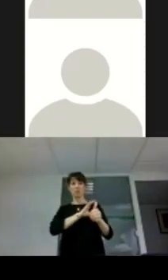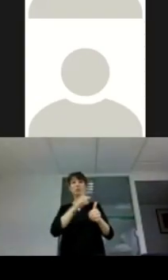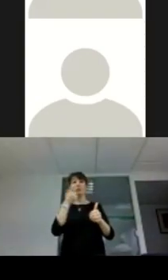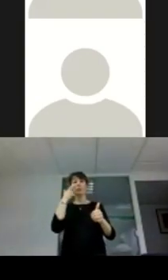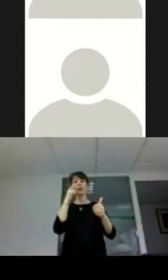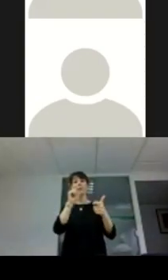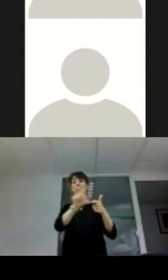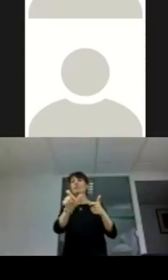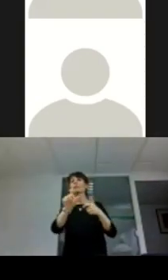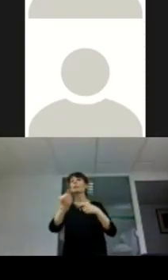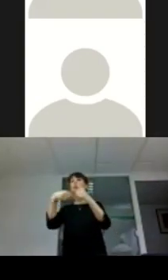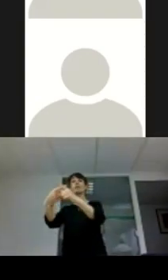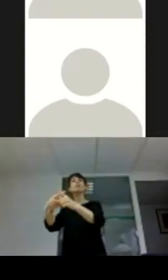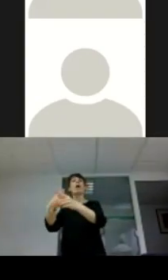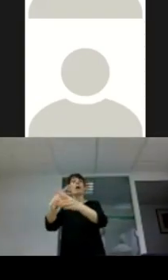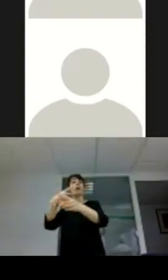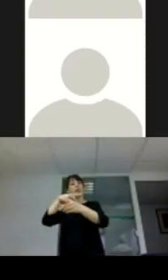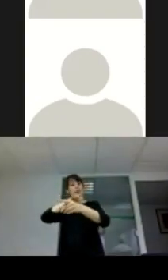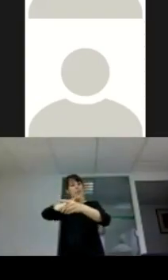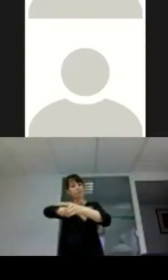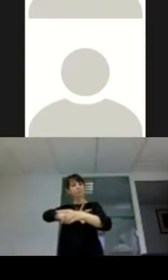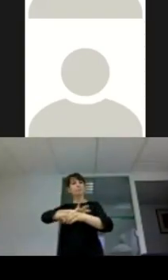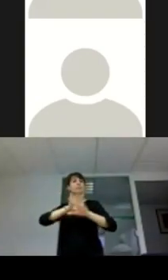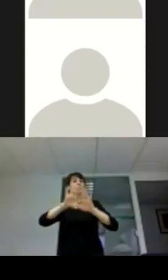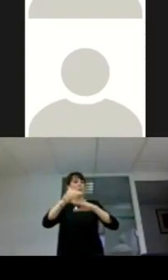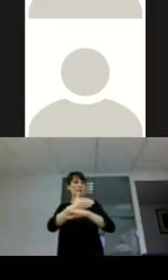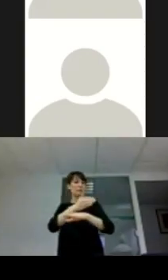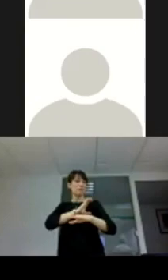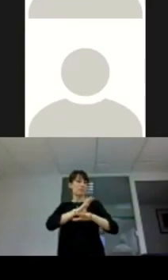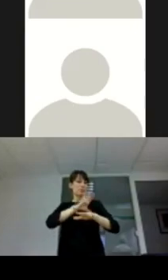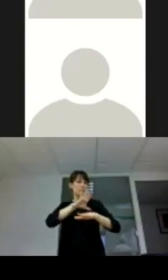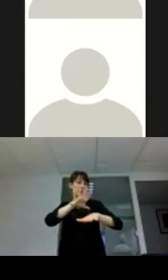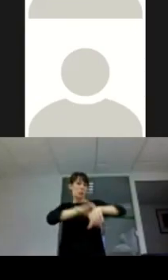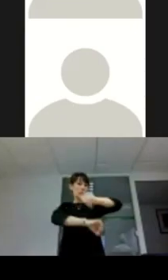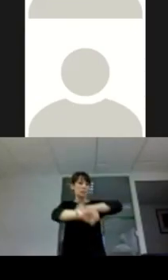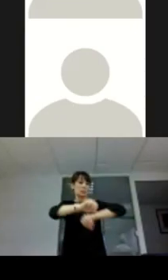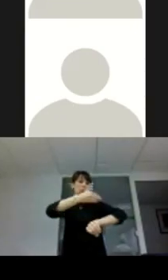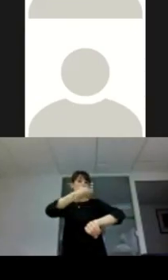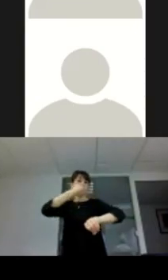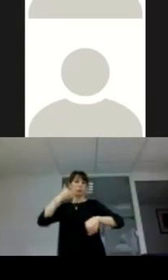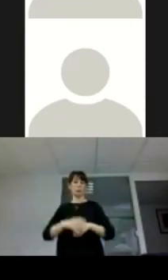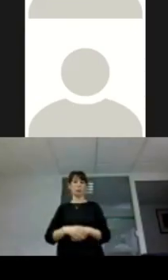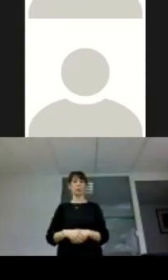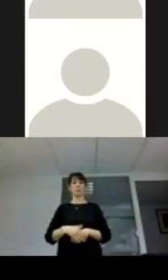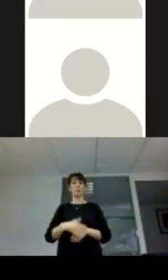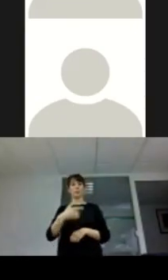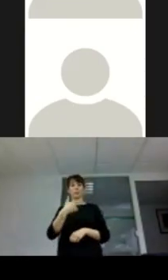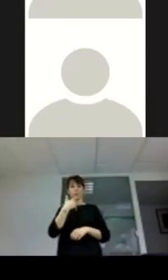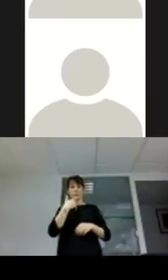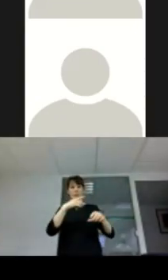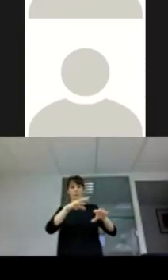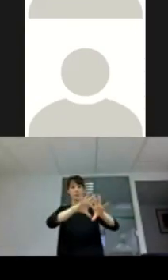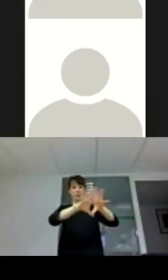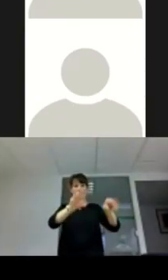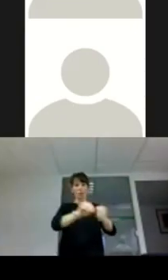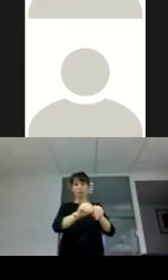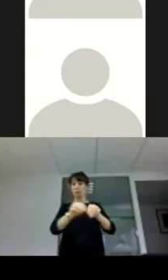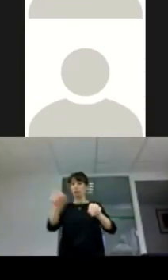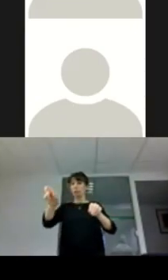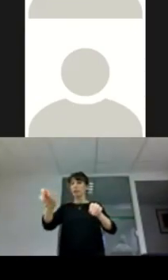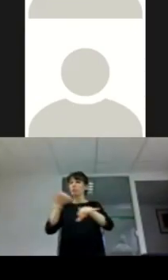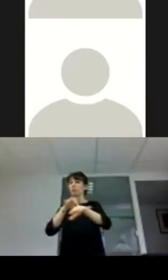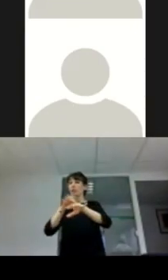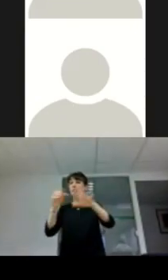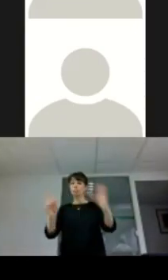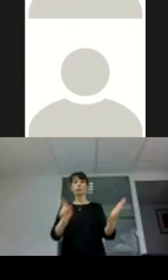moment donné et valider avec eux les modalités de la prochaine séance de traitement injectable. Le jour J,